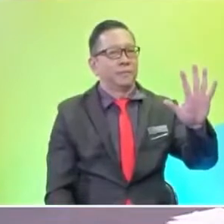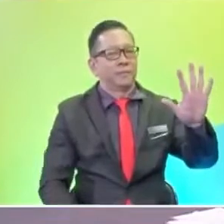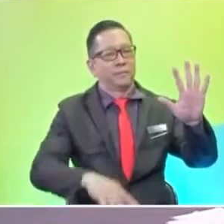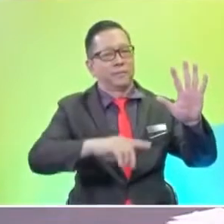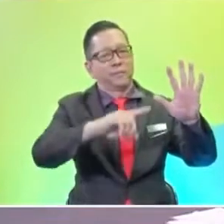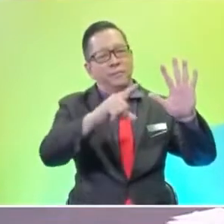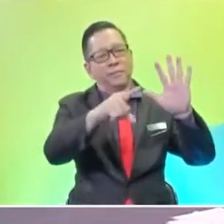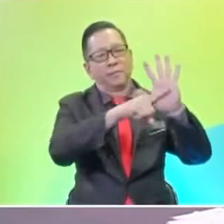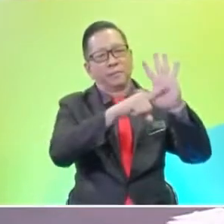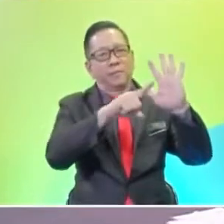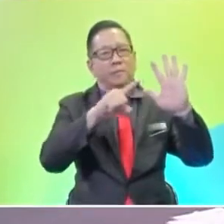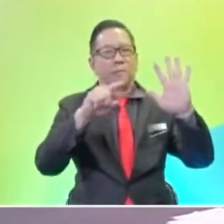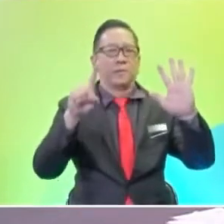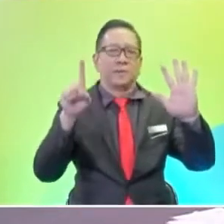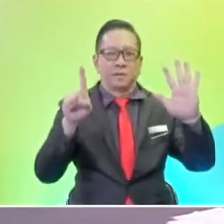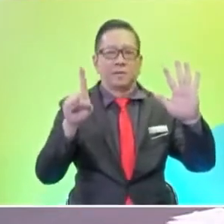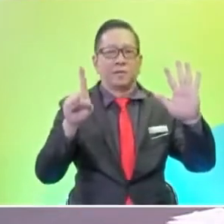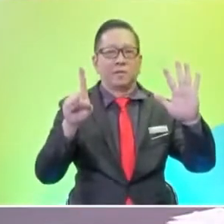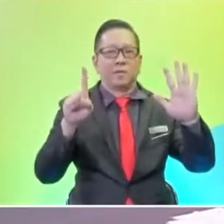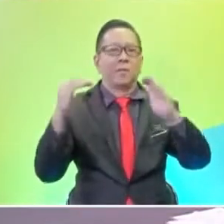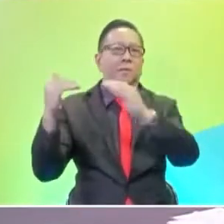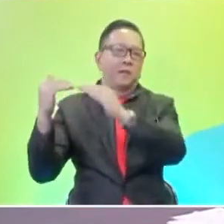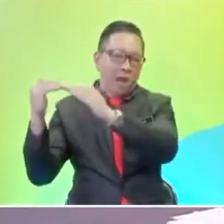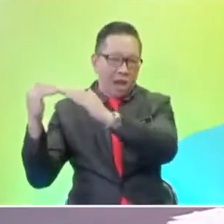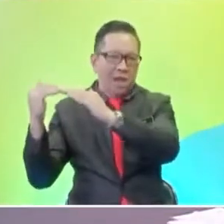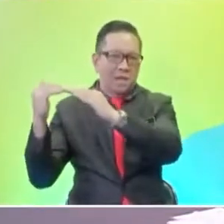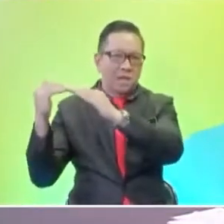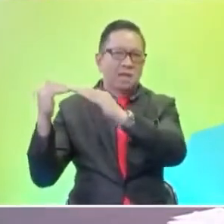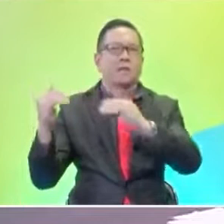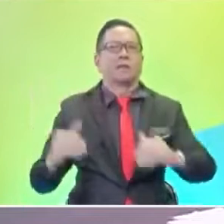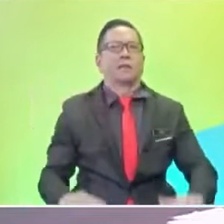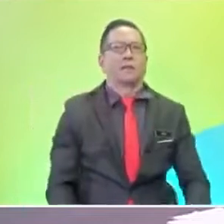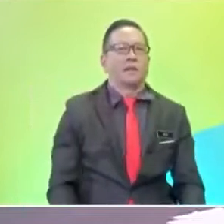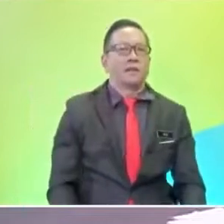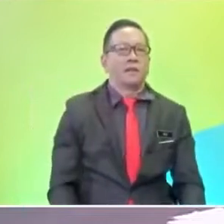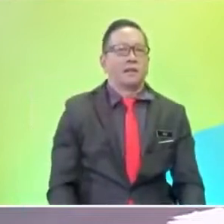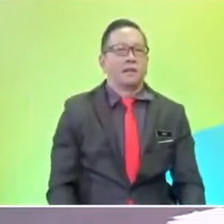tolak oke satu sama dengan macam